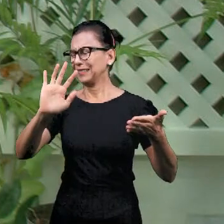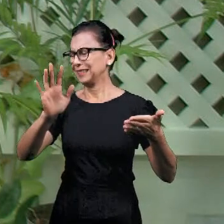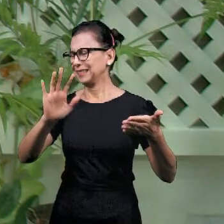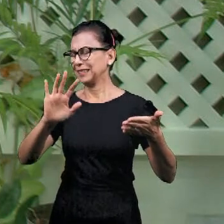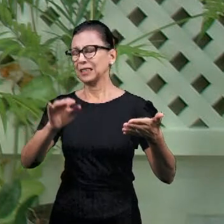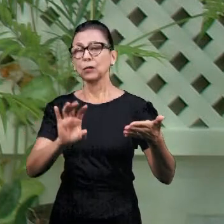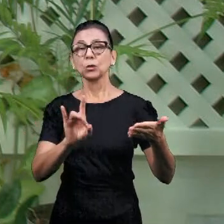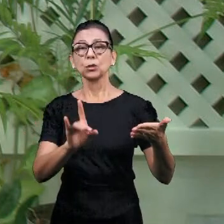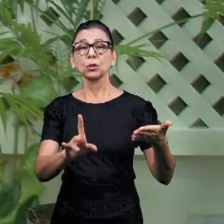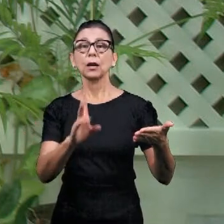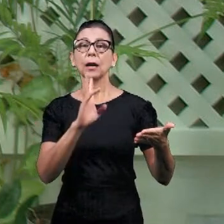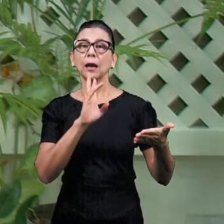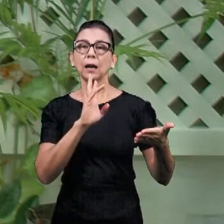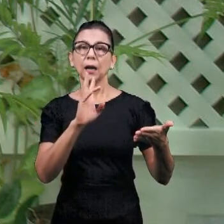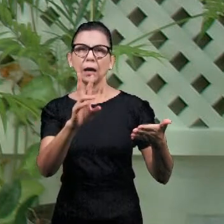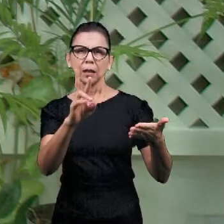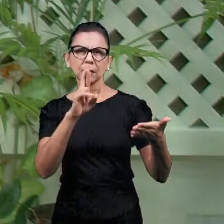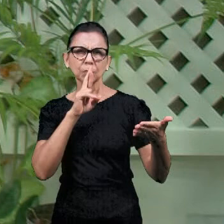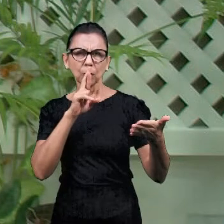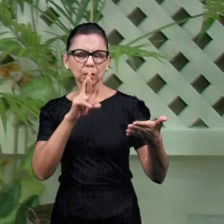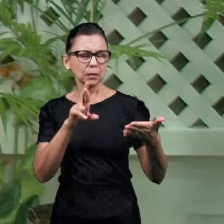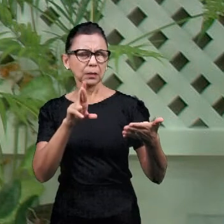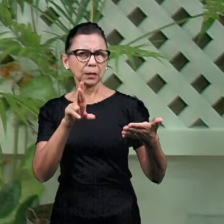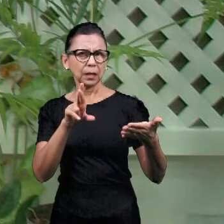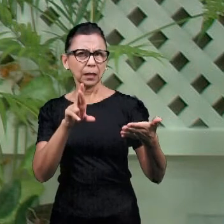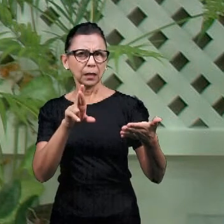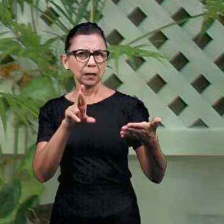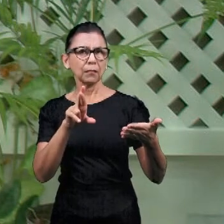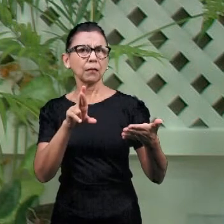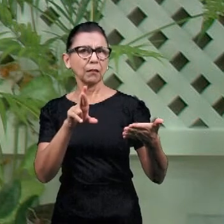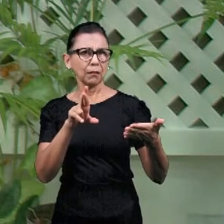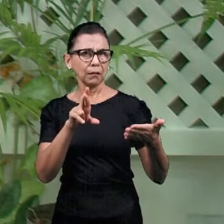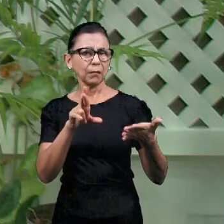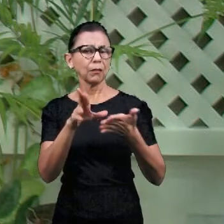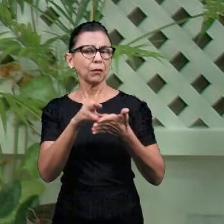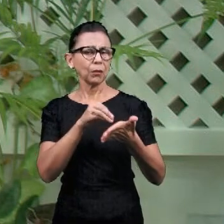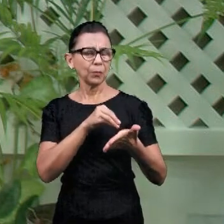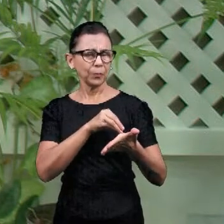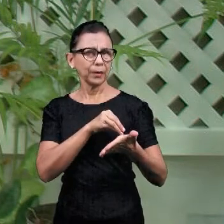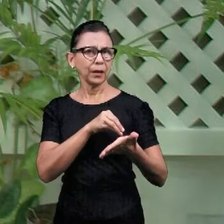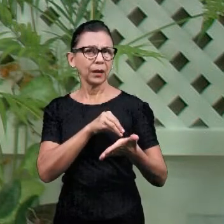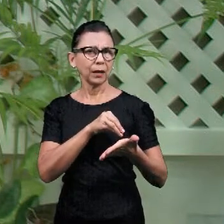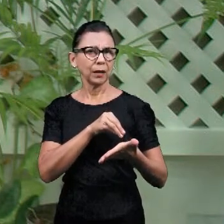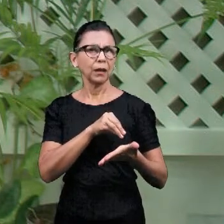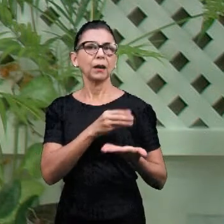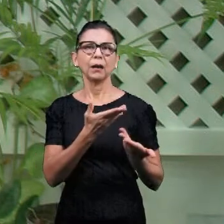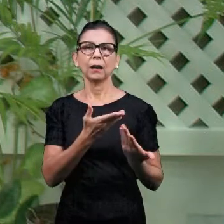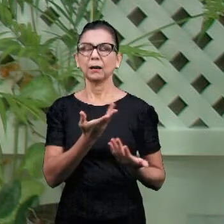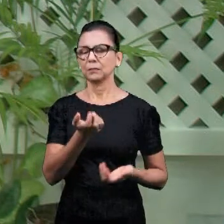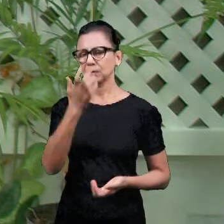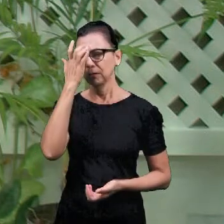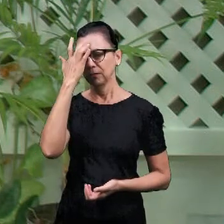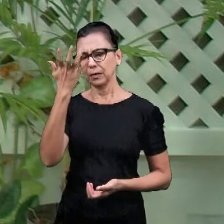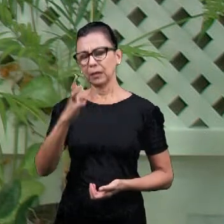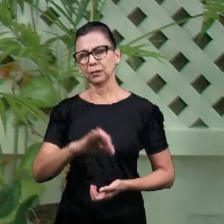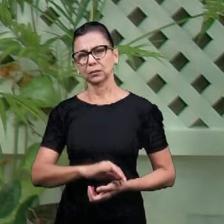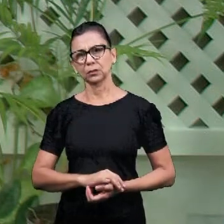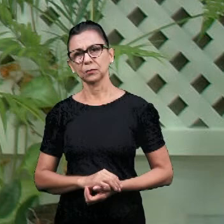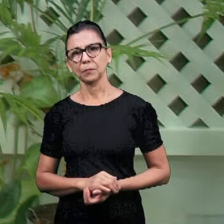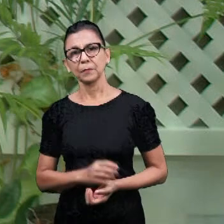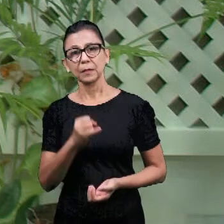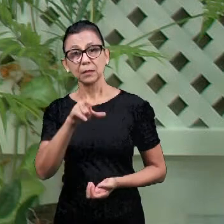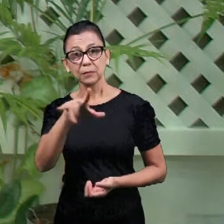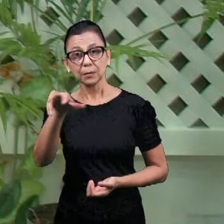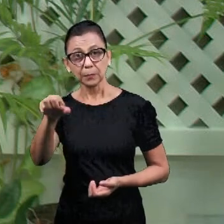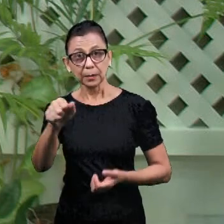plus grande facilité. Donc, elles sont faciles. Quand tu as la Bible en main, tu as lu, tu as les